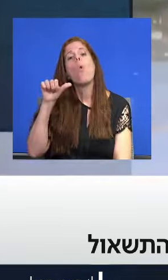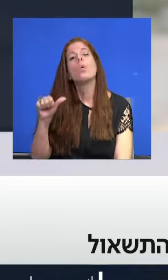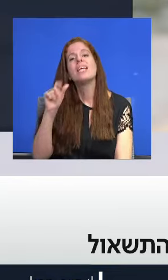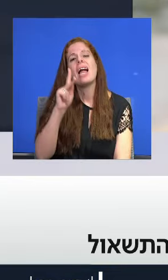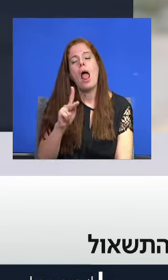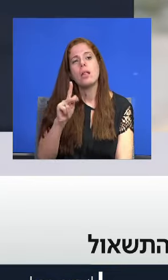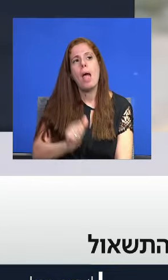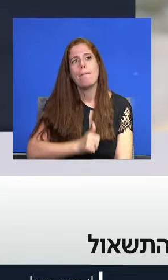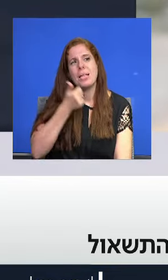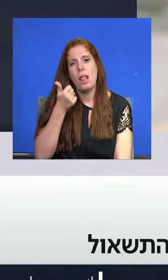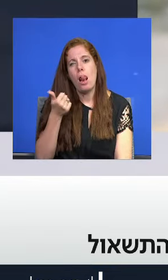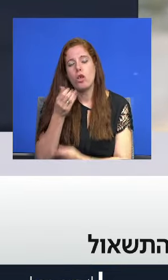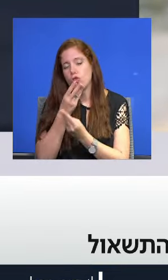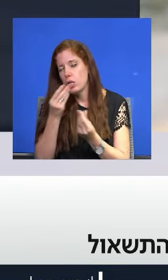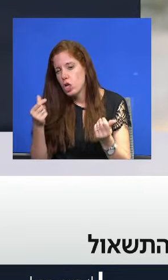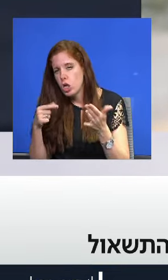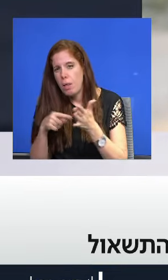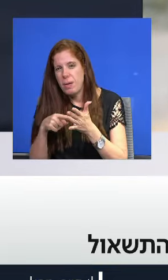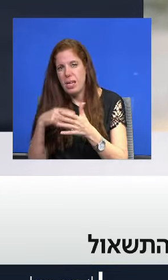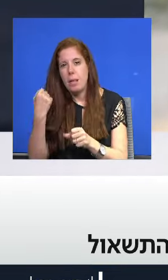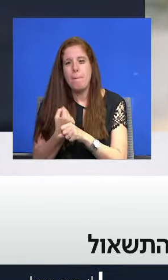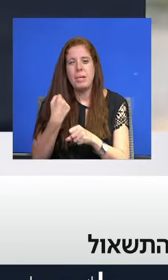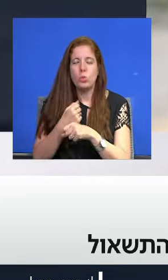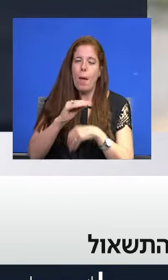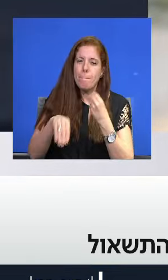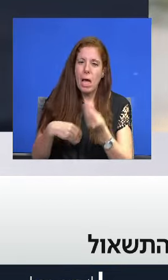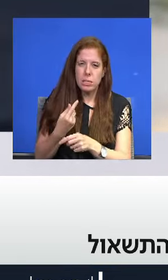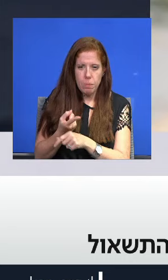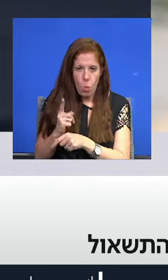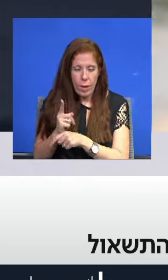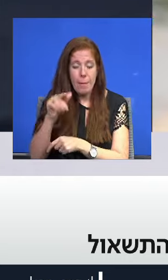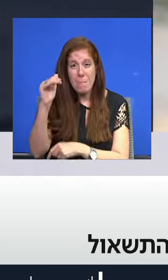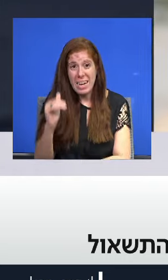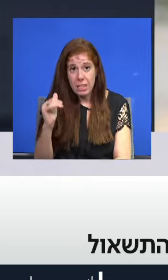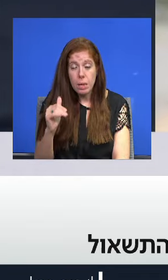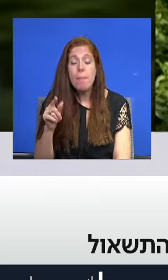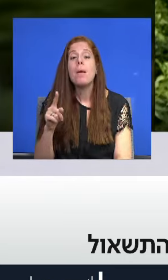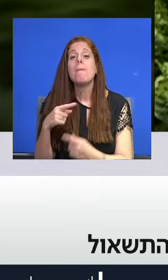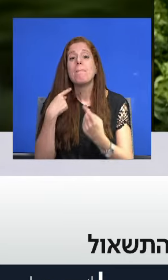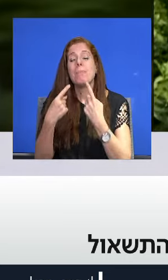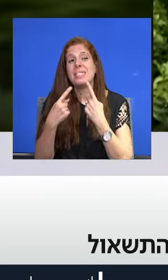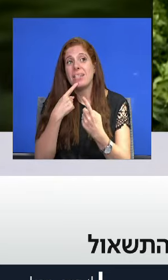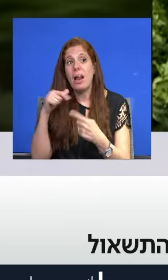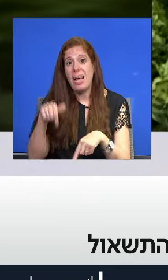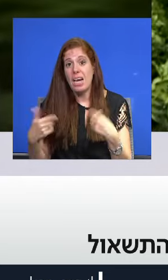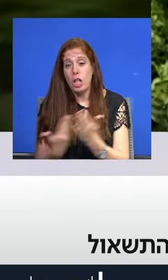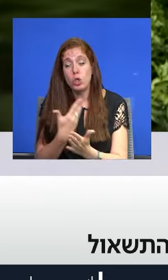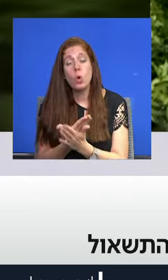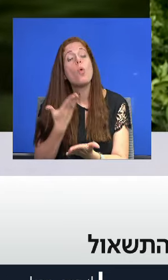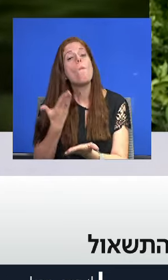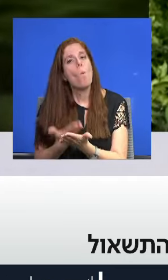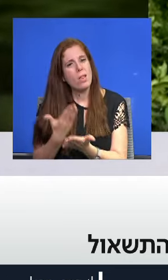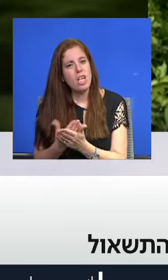שנחשד בגין ביצוע מעשים מגונים בקטינים, ובשיחה עם כאן חדשות הוא למעשה מודה על כך שקיים יחסים עם